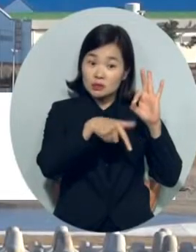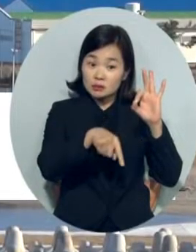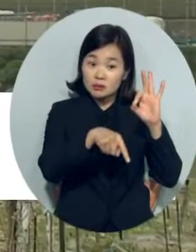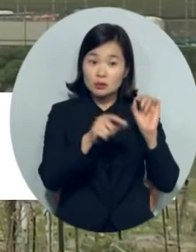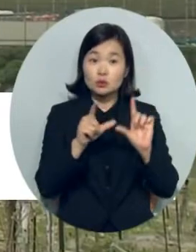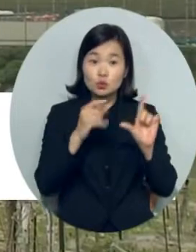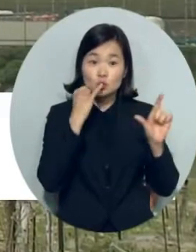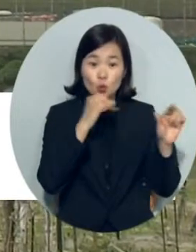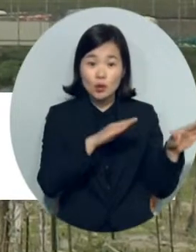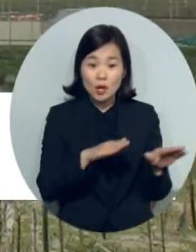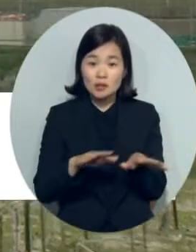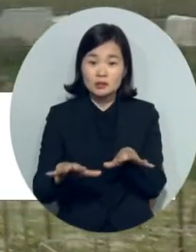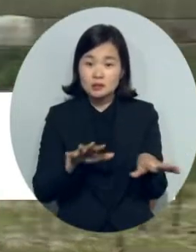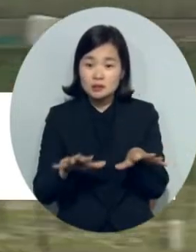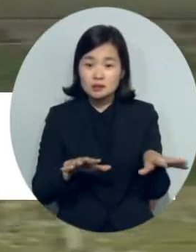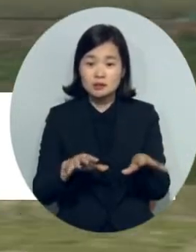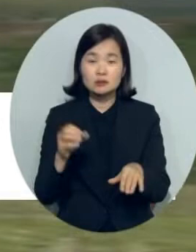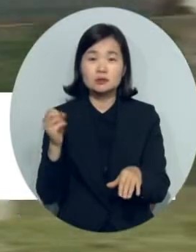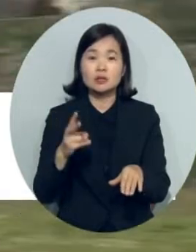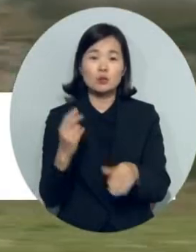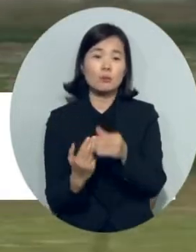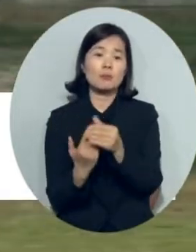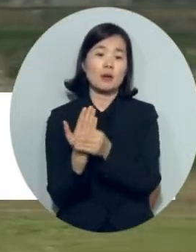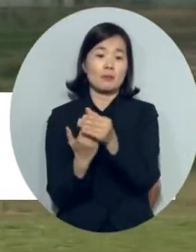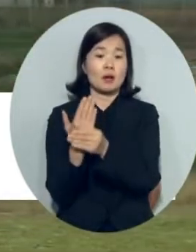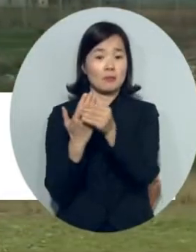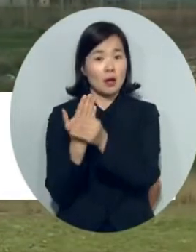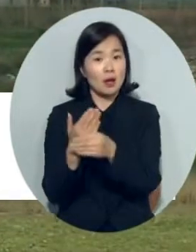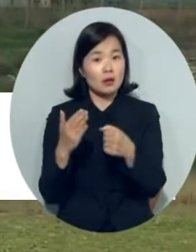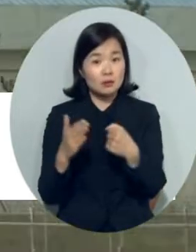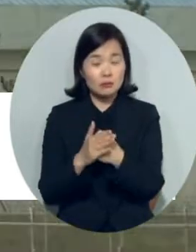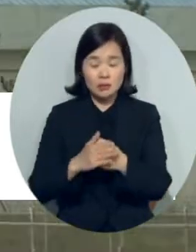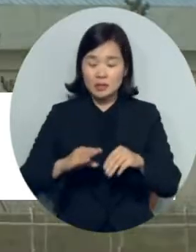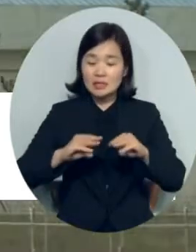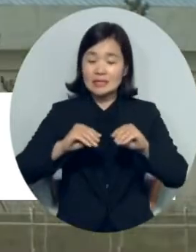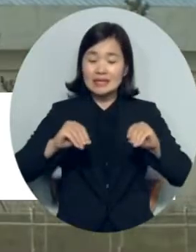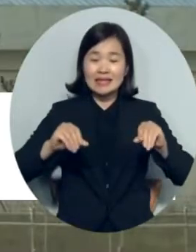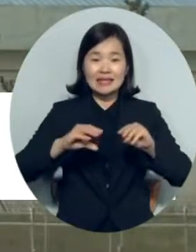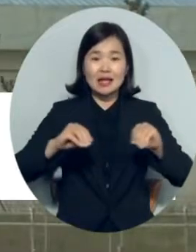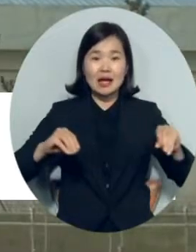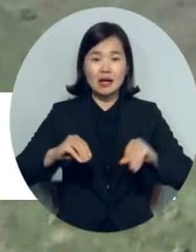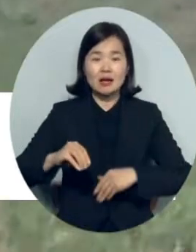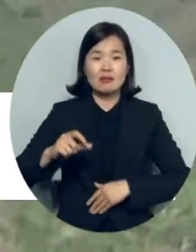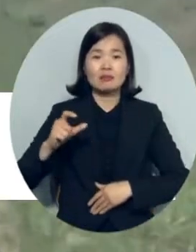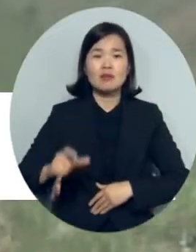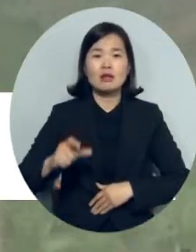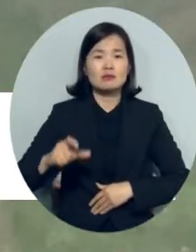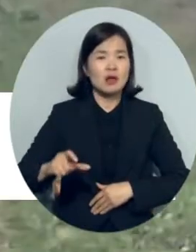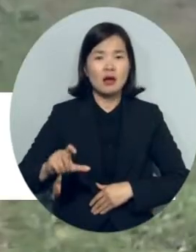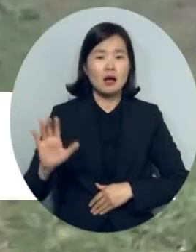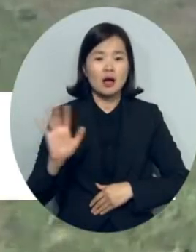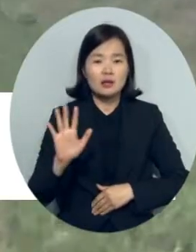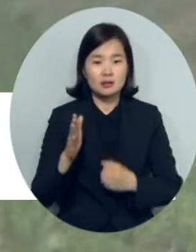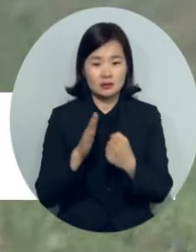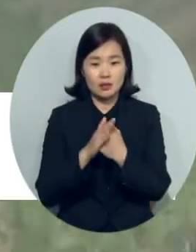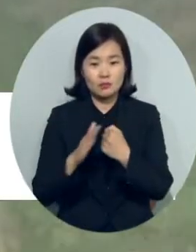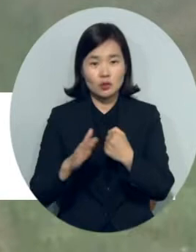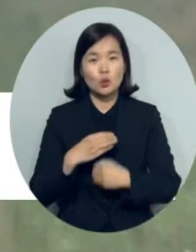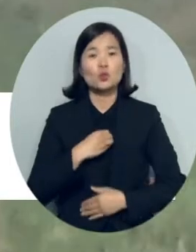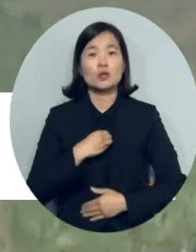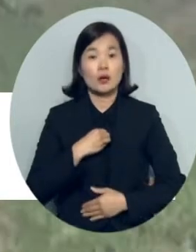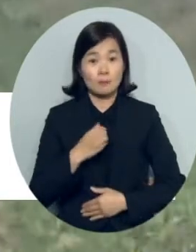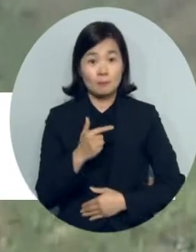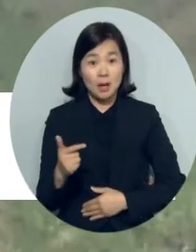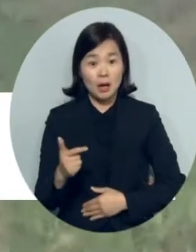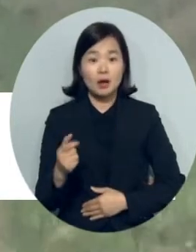내놓은 에 최진이 계속적으로 일어나고 있습니다 그래서 집 안이 아니라 상태가 아니기 때문에 에 위험하고